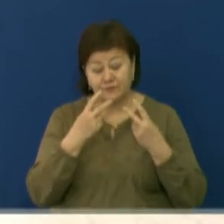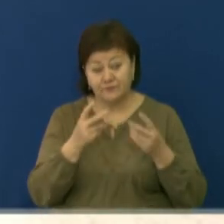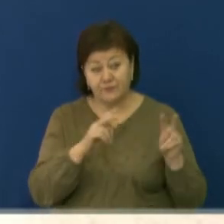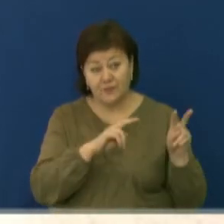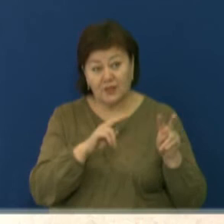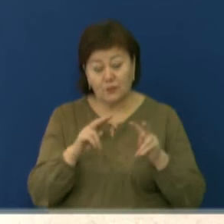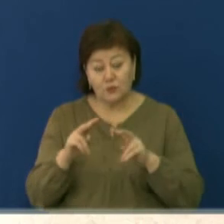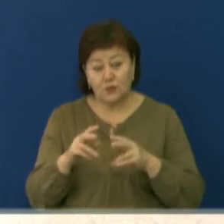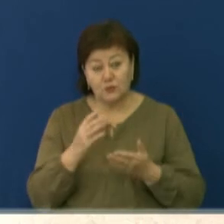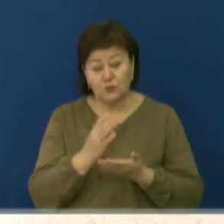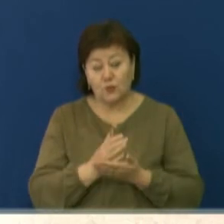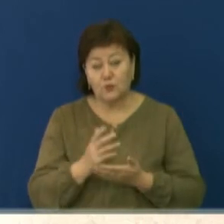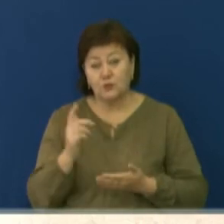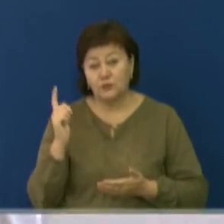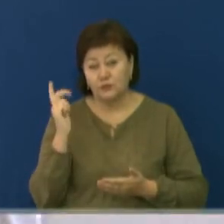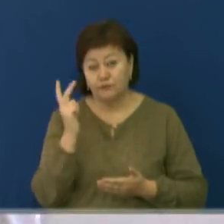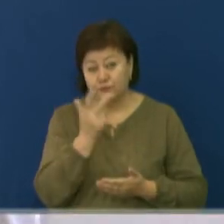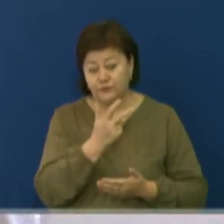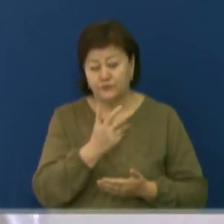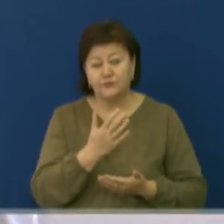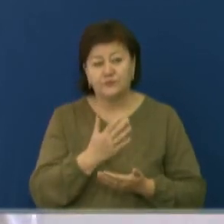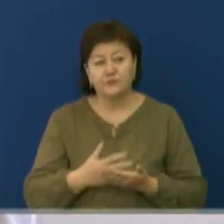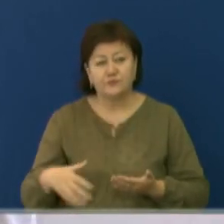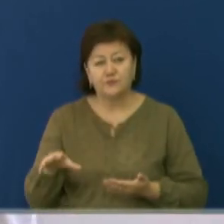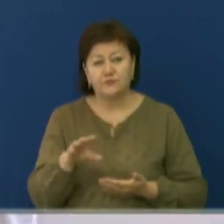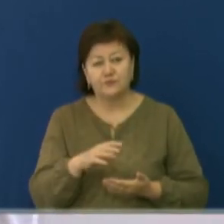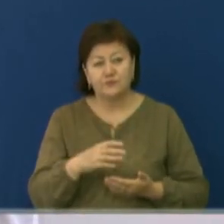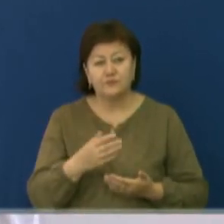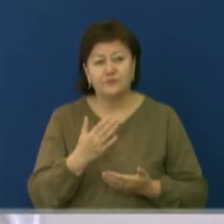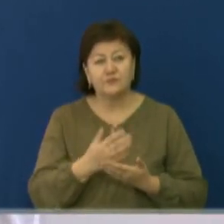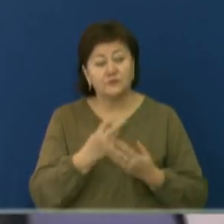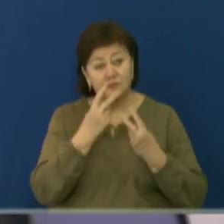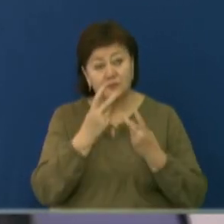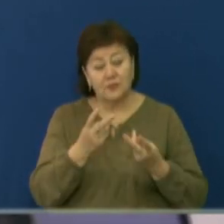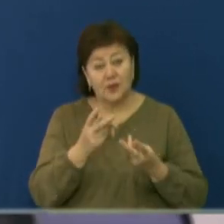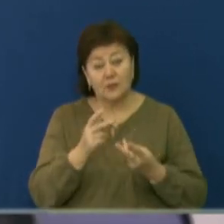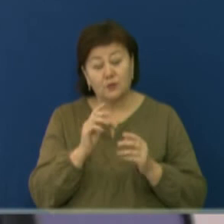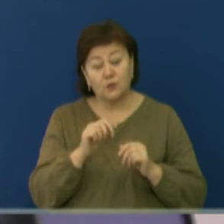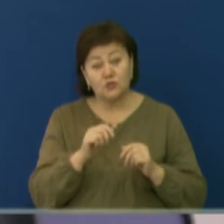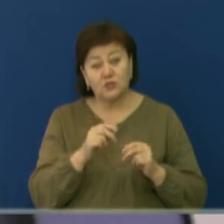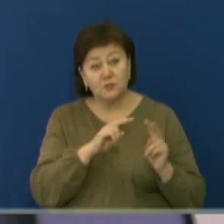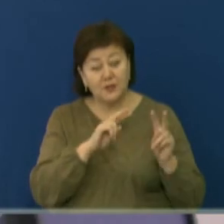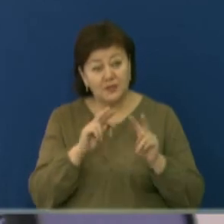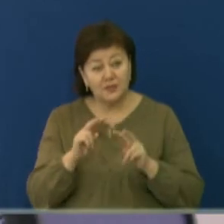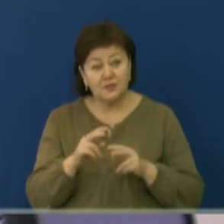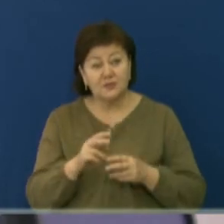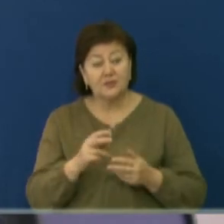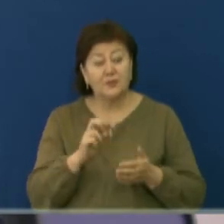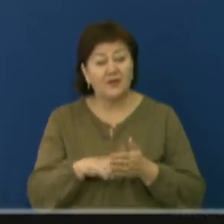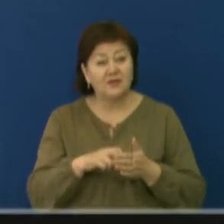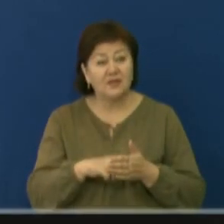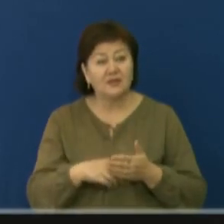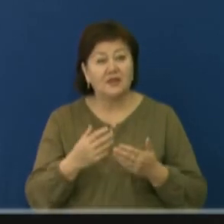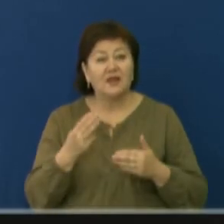посредством видеокамер. Есть телефонная связь. Все показатели выведены на пост медсестры. Глава региона Даниал Ахметов напомнил,